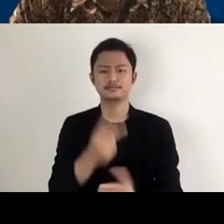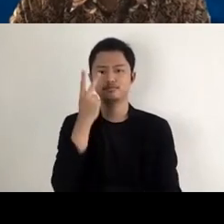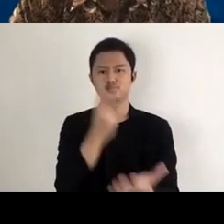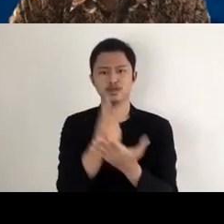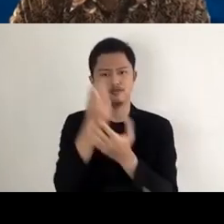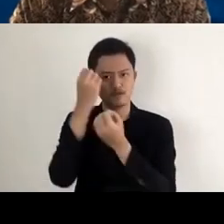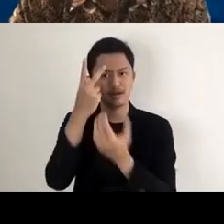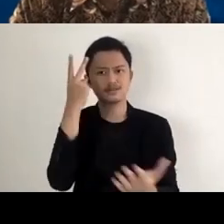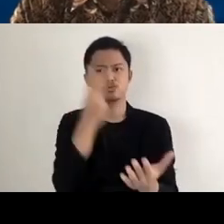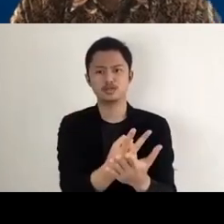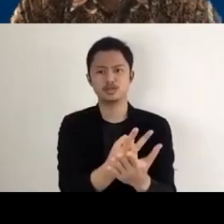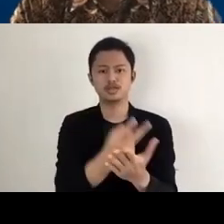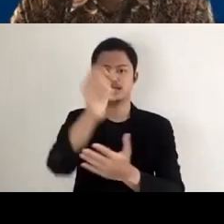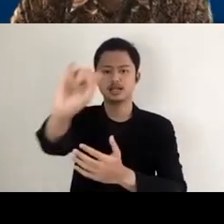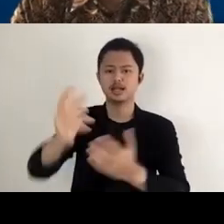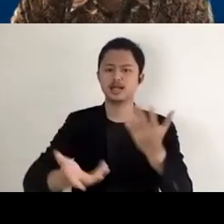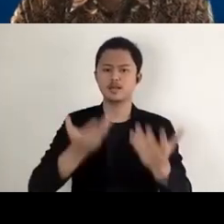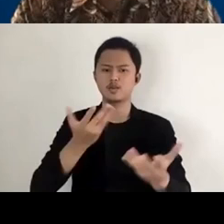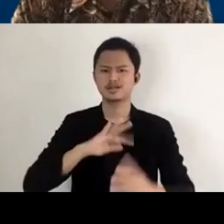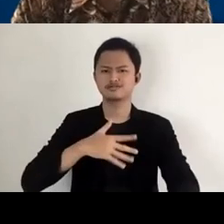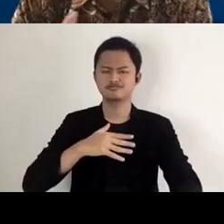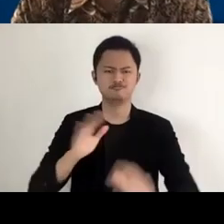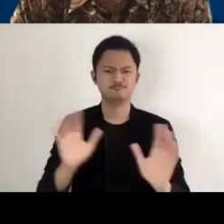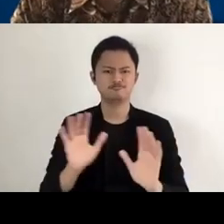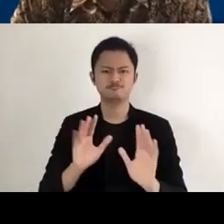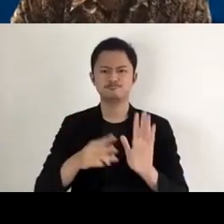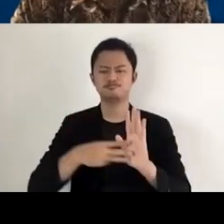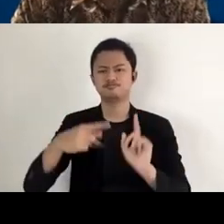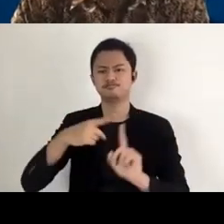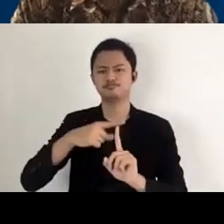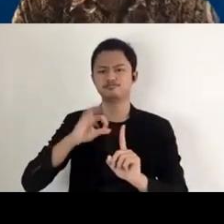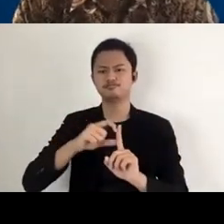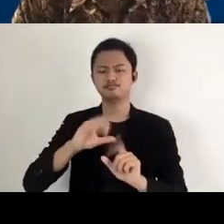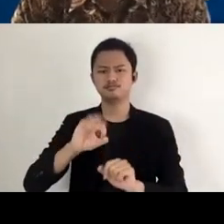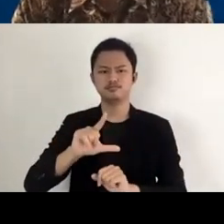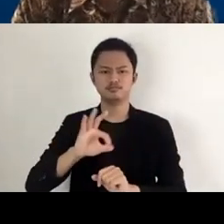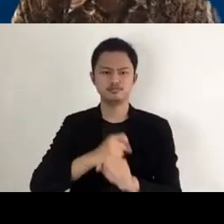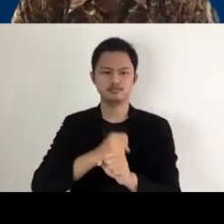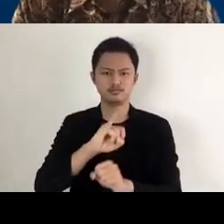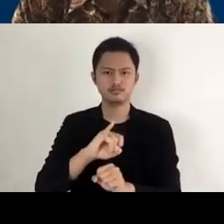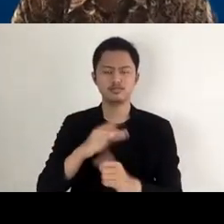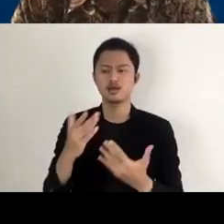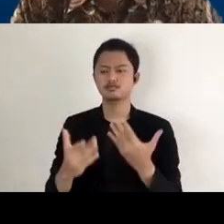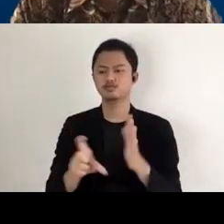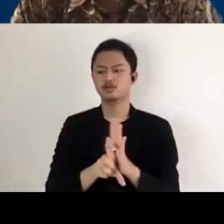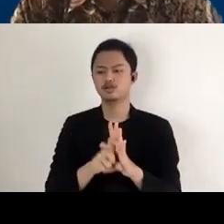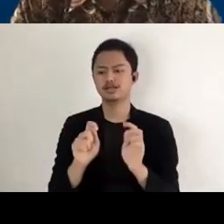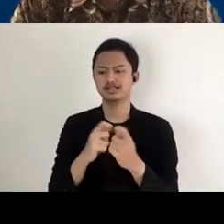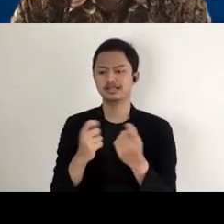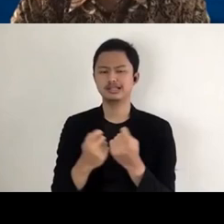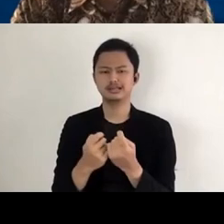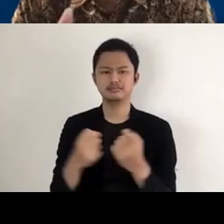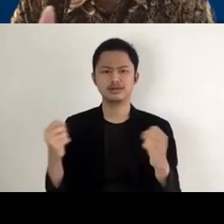information yang tidak bisa diragukan lagi secara metodologinya misalnya apakah siapa